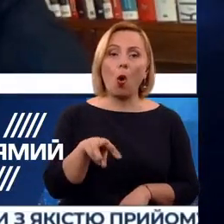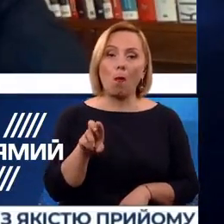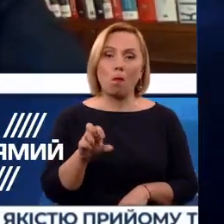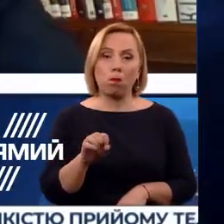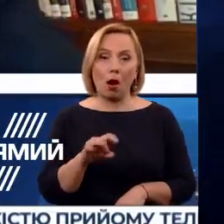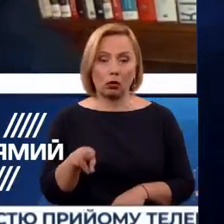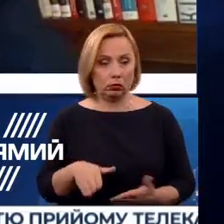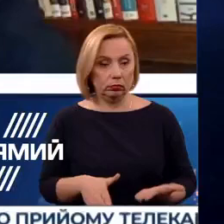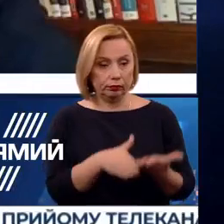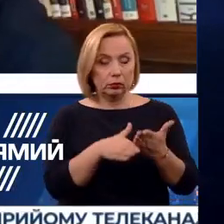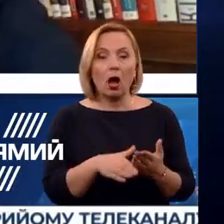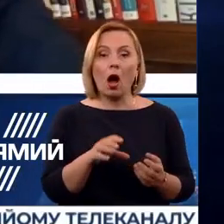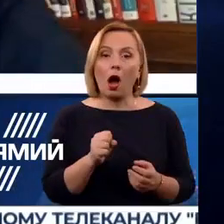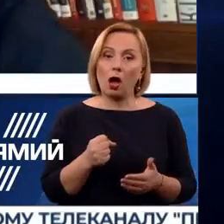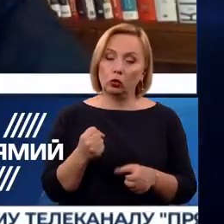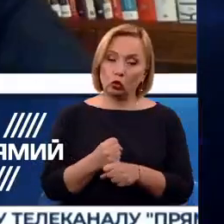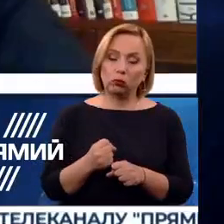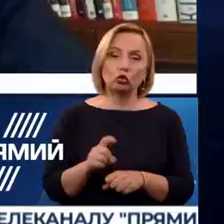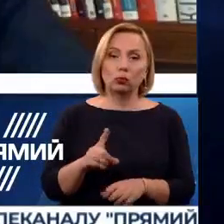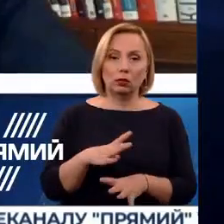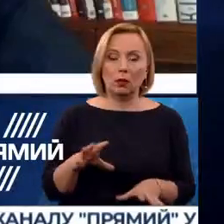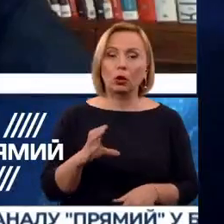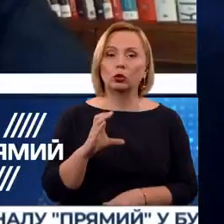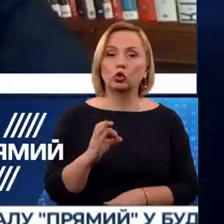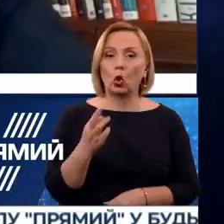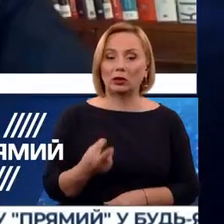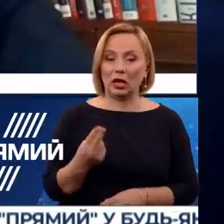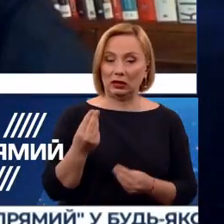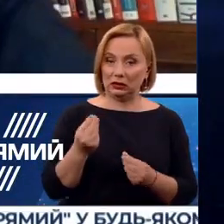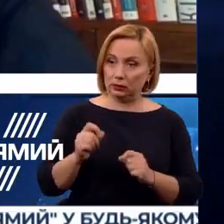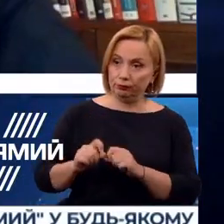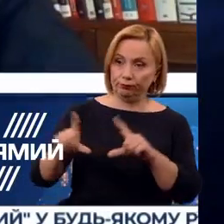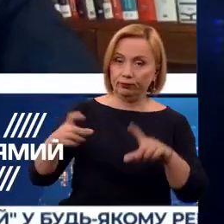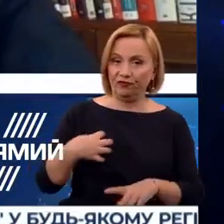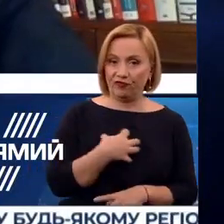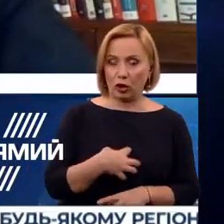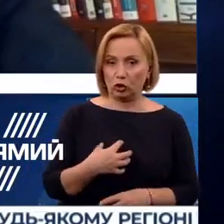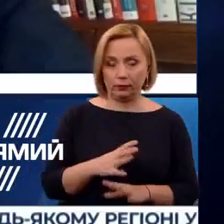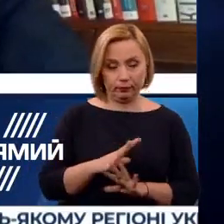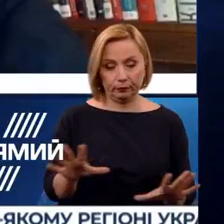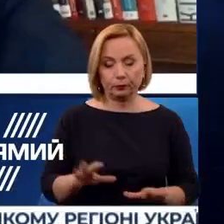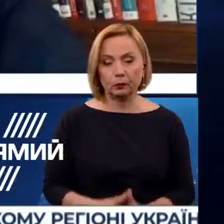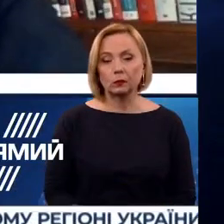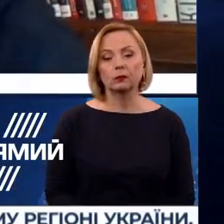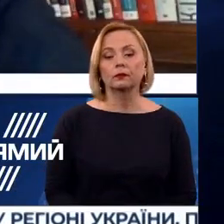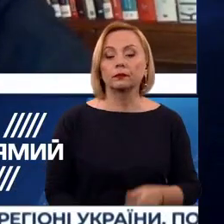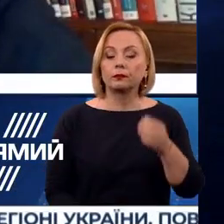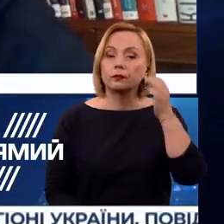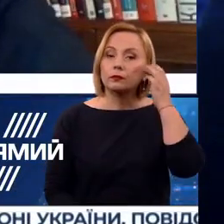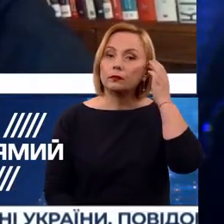усе, щоб не зростали ціни на соціально вразливі групи. Давайте ще поговоримо, маємо тему